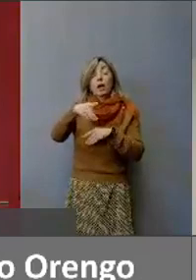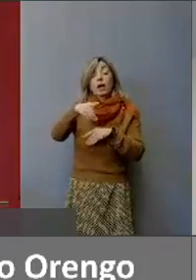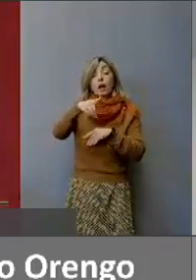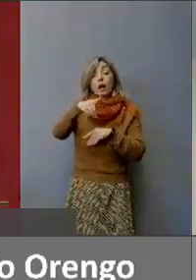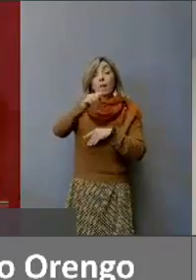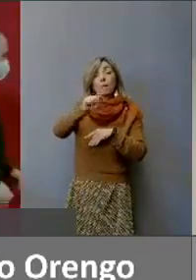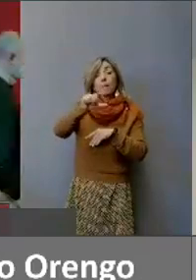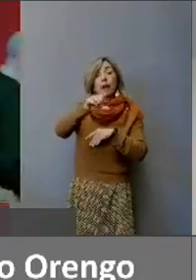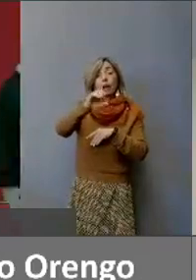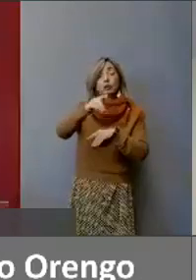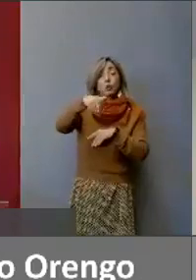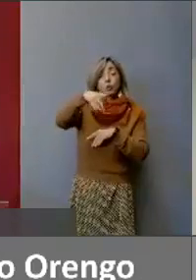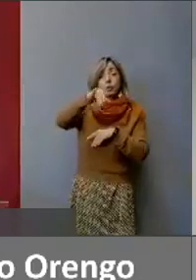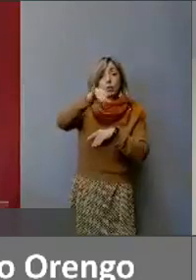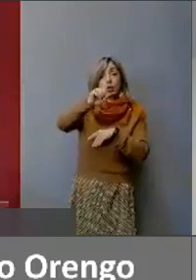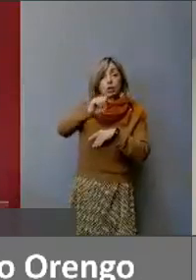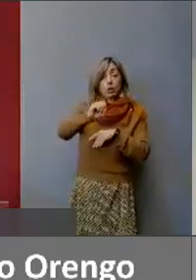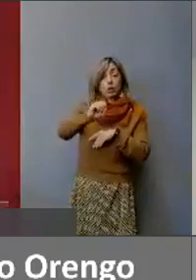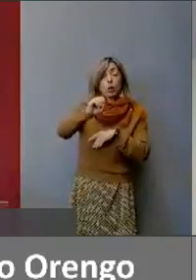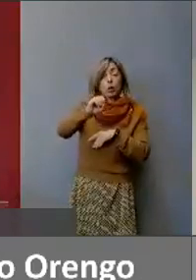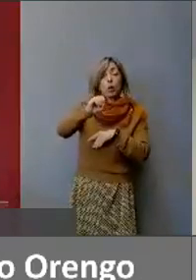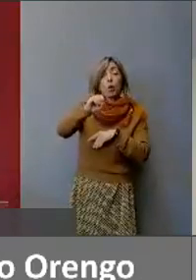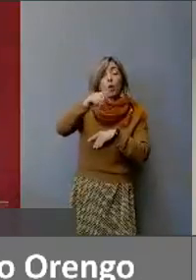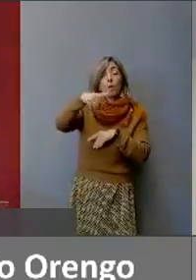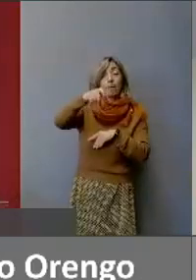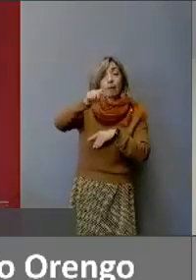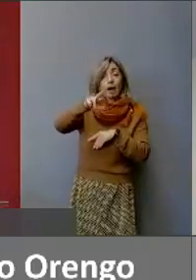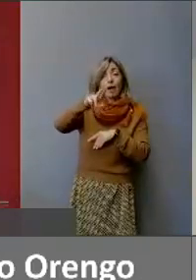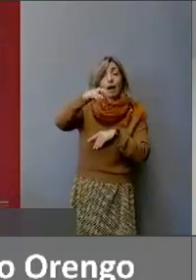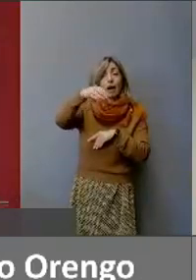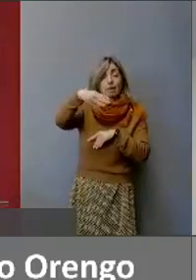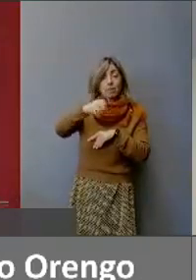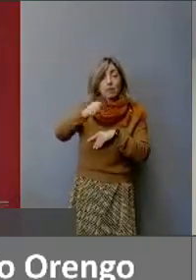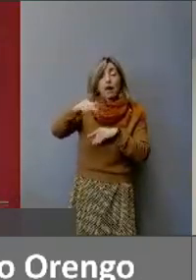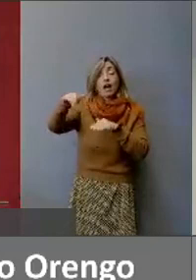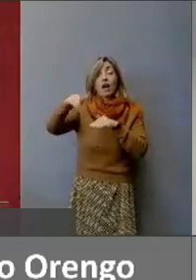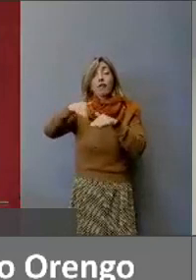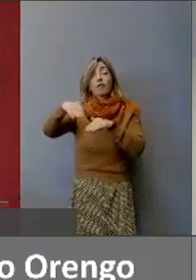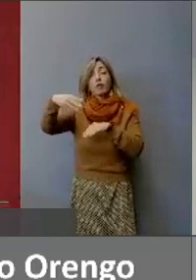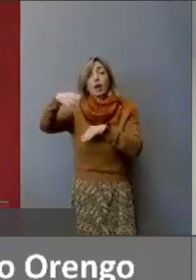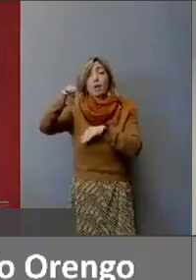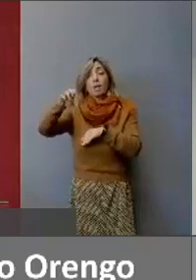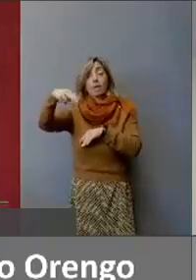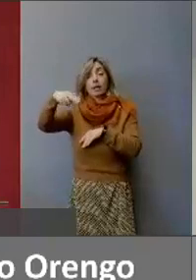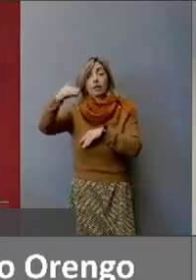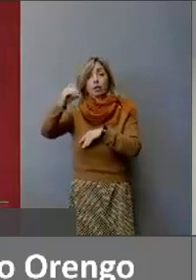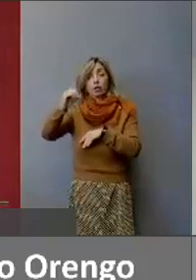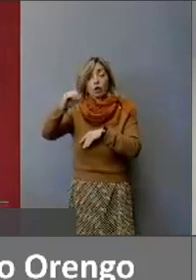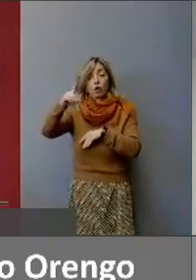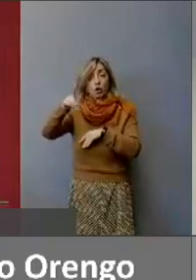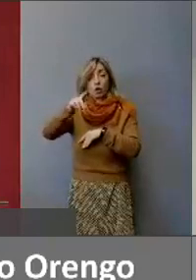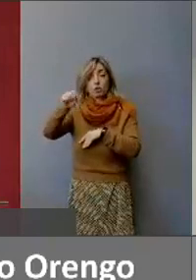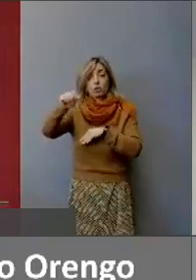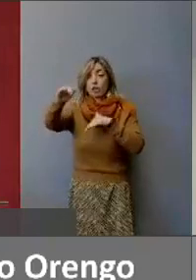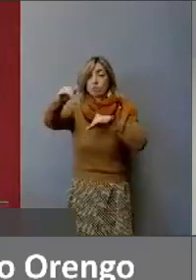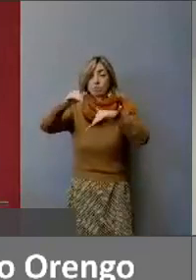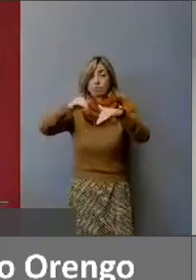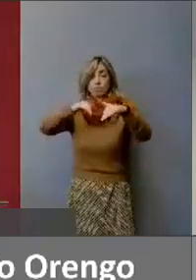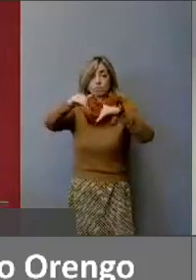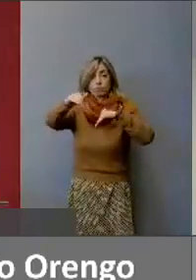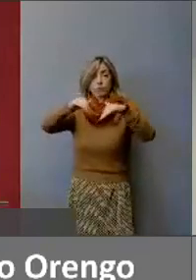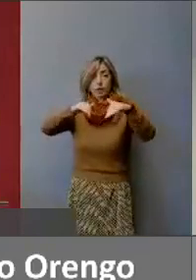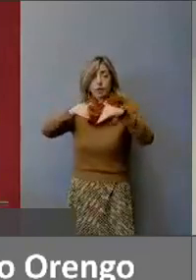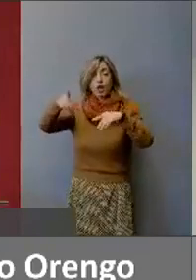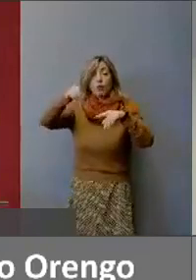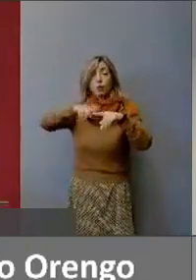mendoza in entrambi i sensi e l'installazione di tre autovelox fissi 2 per